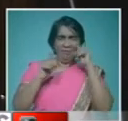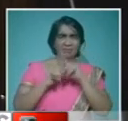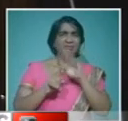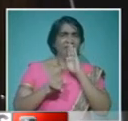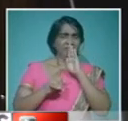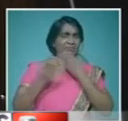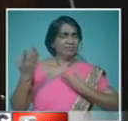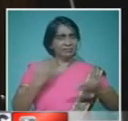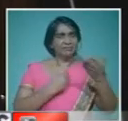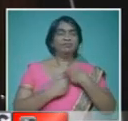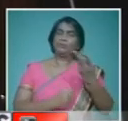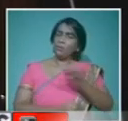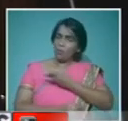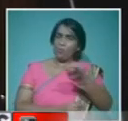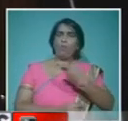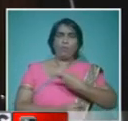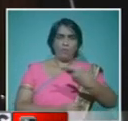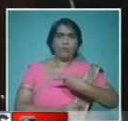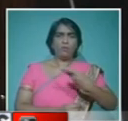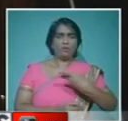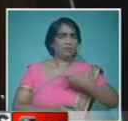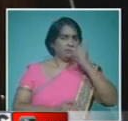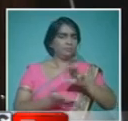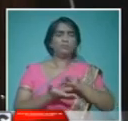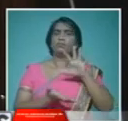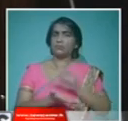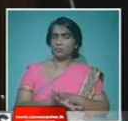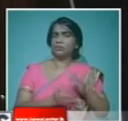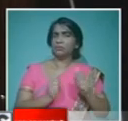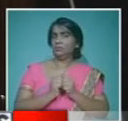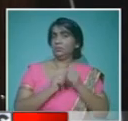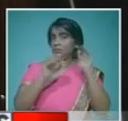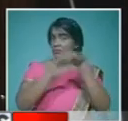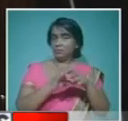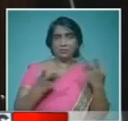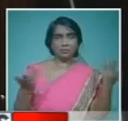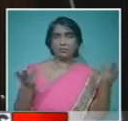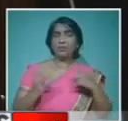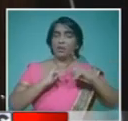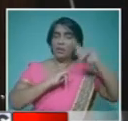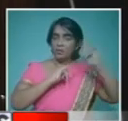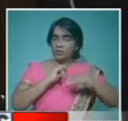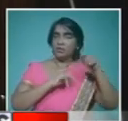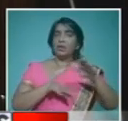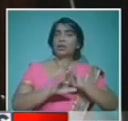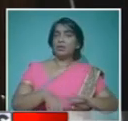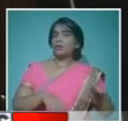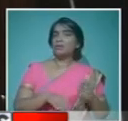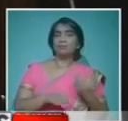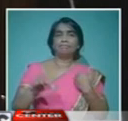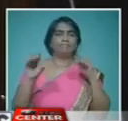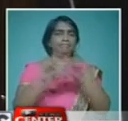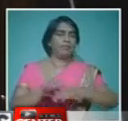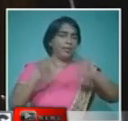අපි කවුරුත් දෙපැත්තේම අය යම්කිසි එකඟතාවයකට ඇවිල්ලා මේකට මැදිහත් වුණේ නැත්නම් විශ්වවිද්‍යාලයට ශිෂ්‍යෝ කවුරුවත් නොයන